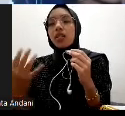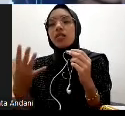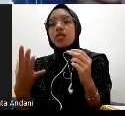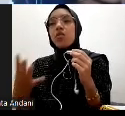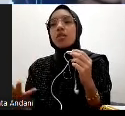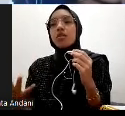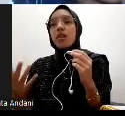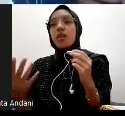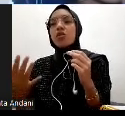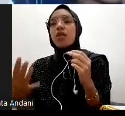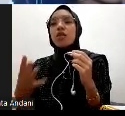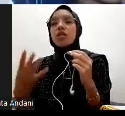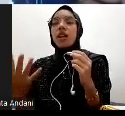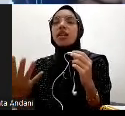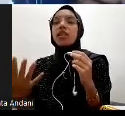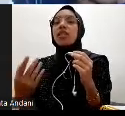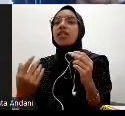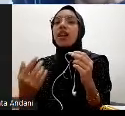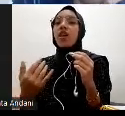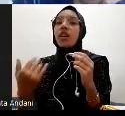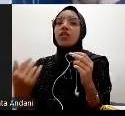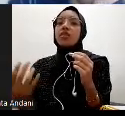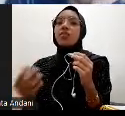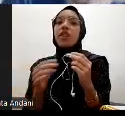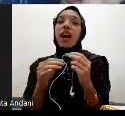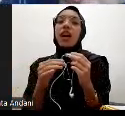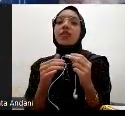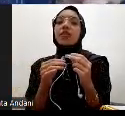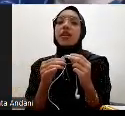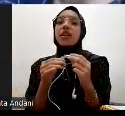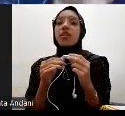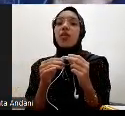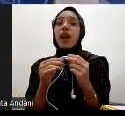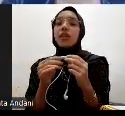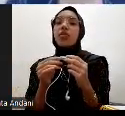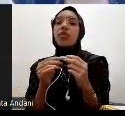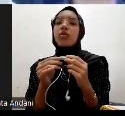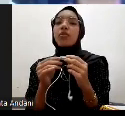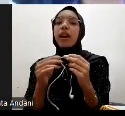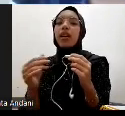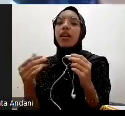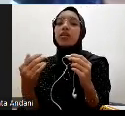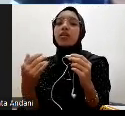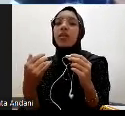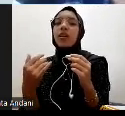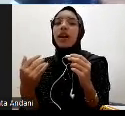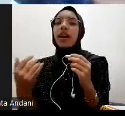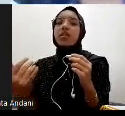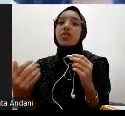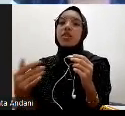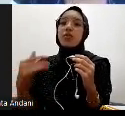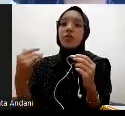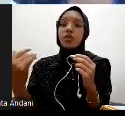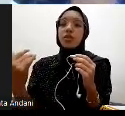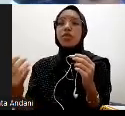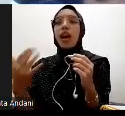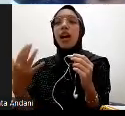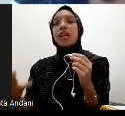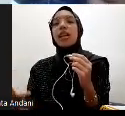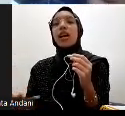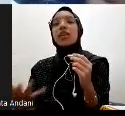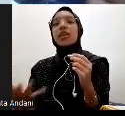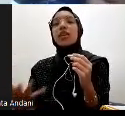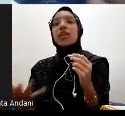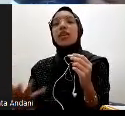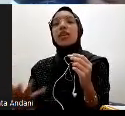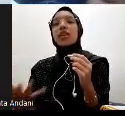eh, jiwa sosial dari orang tersebut akan terganggu atau mereka seseorang yang kecanduan smartphone tersebut akan